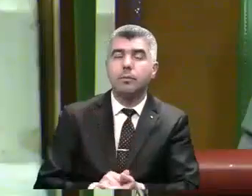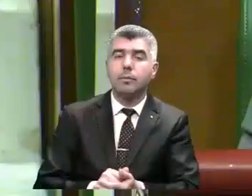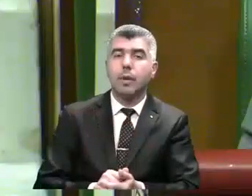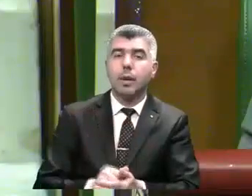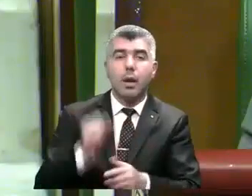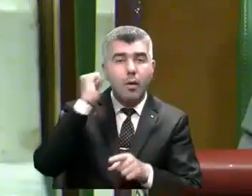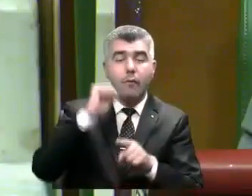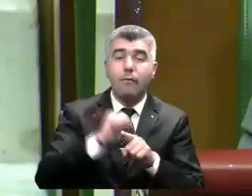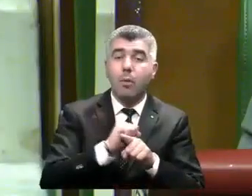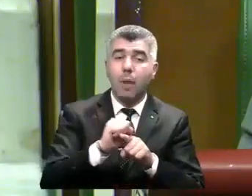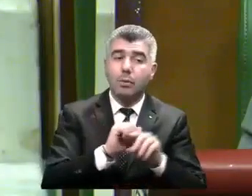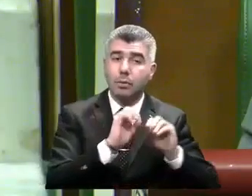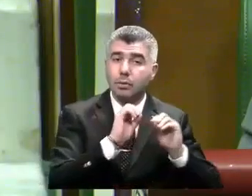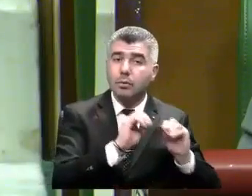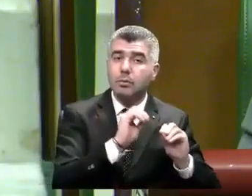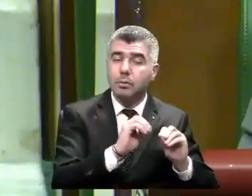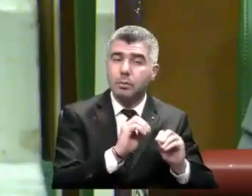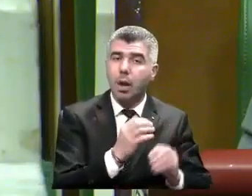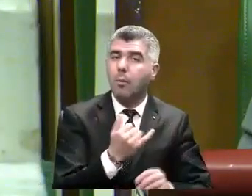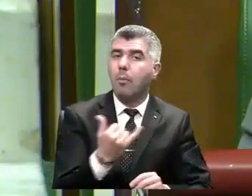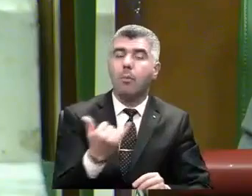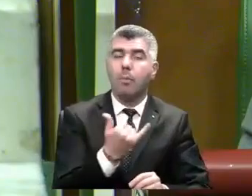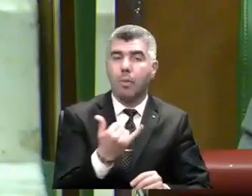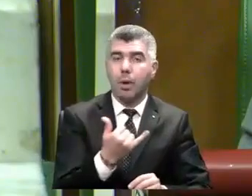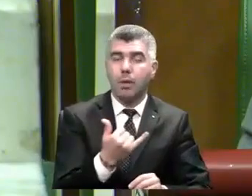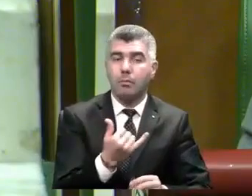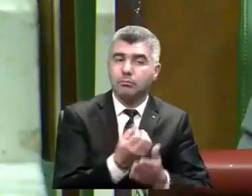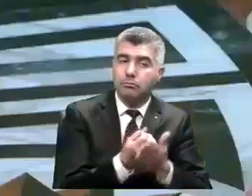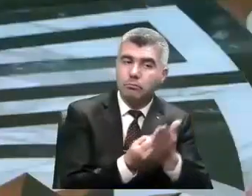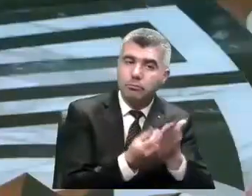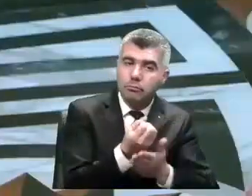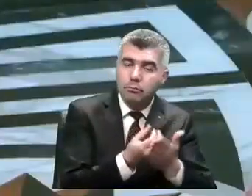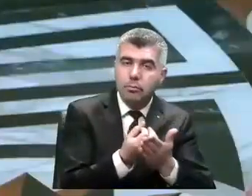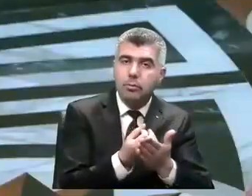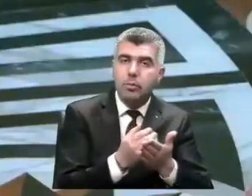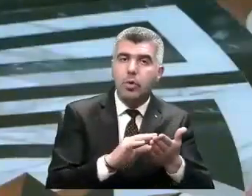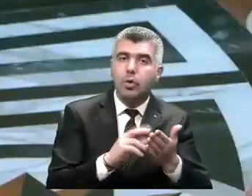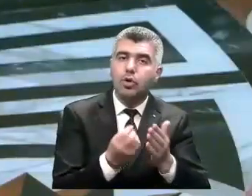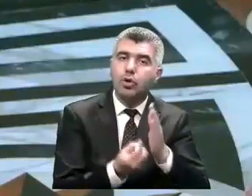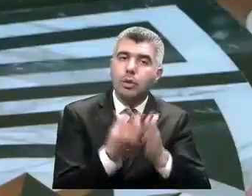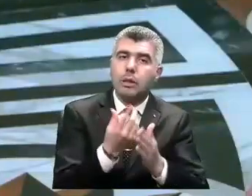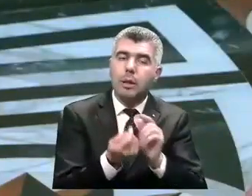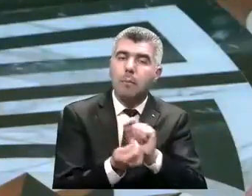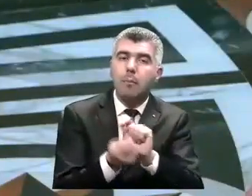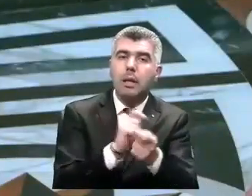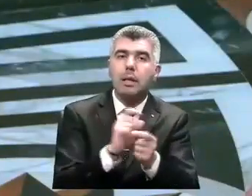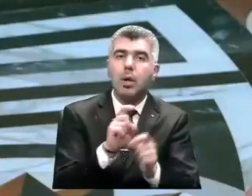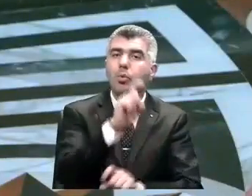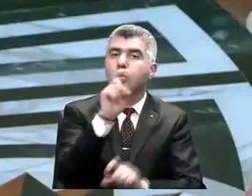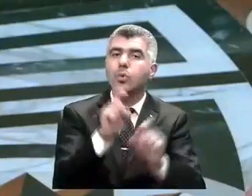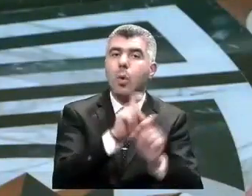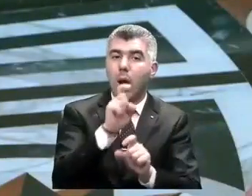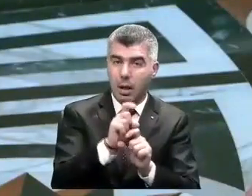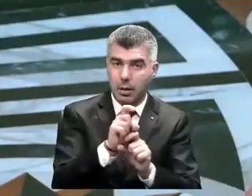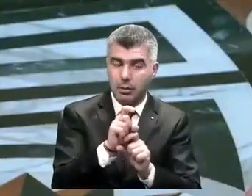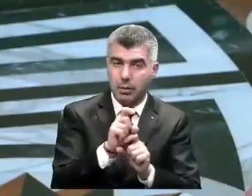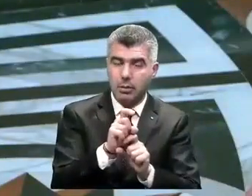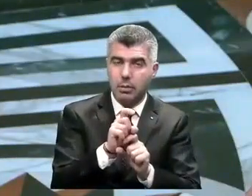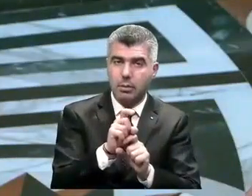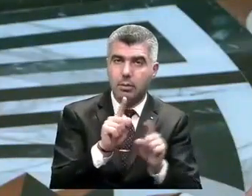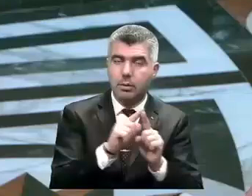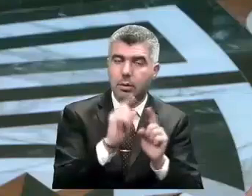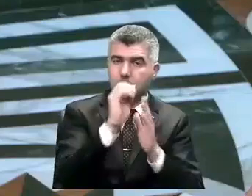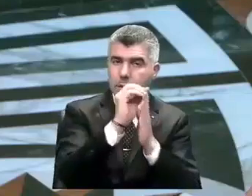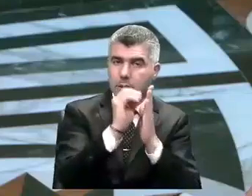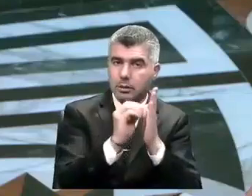التكوين، وهذا فاش داخل هادشي ديال التكوين النظري والتجديد ديال الاسئله الى اخره. وايضا ما نقولوش بانه غير